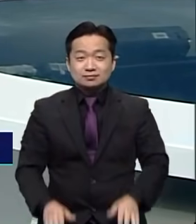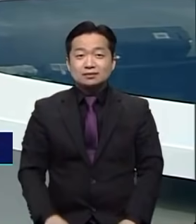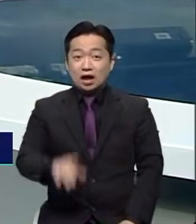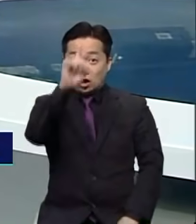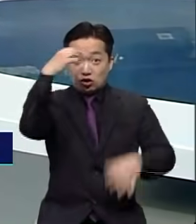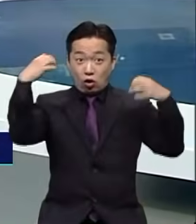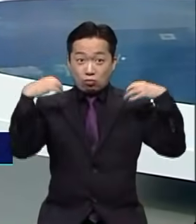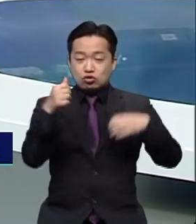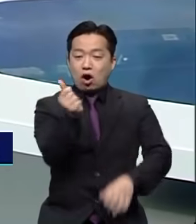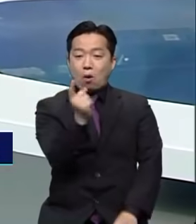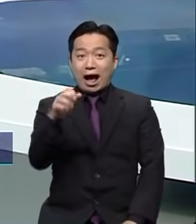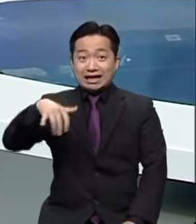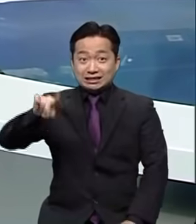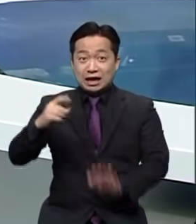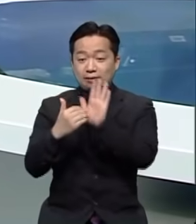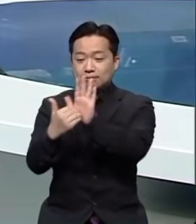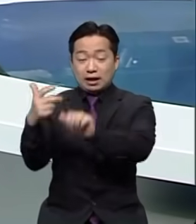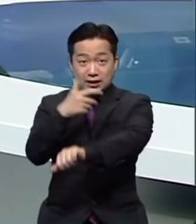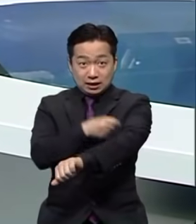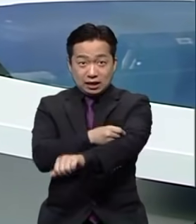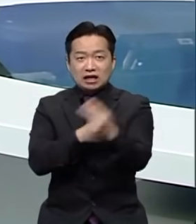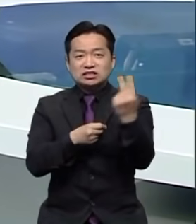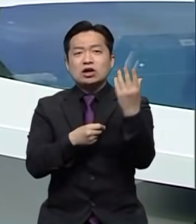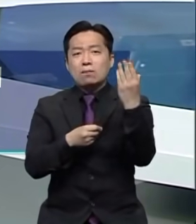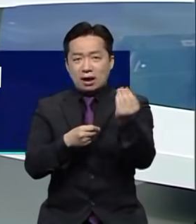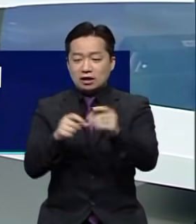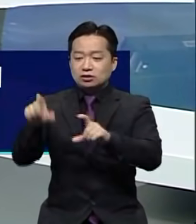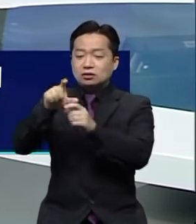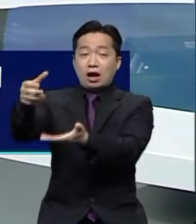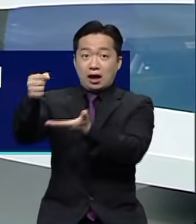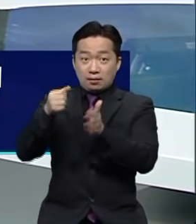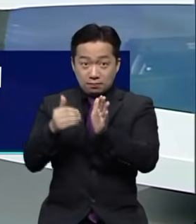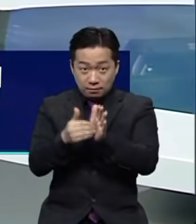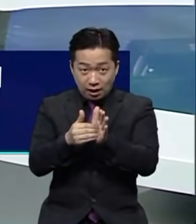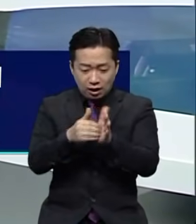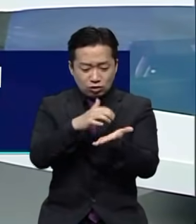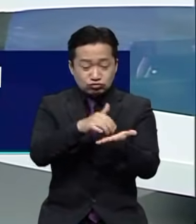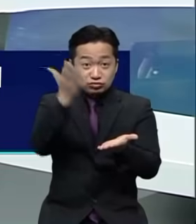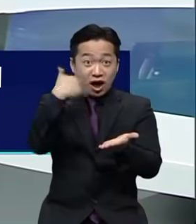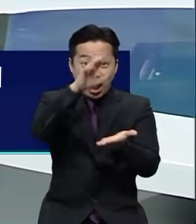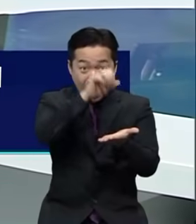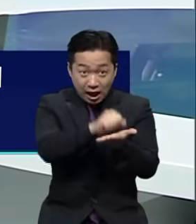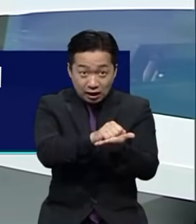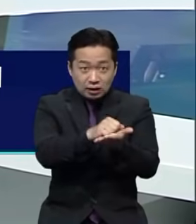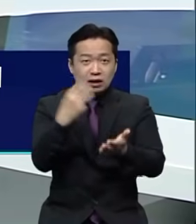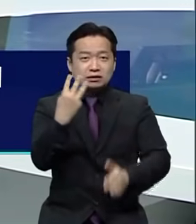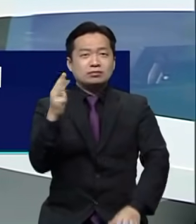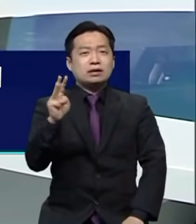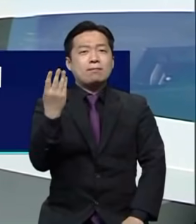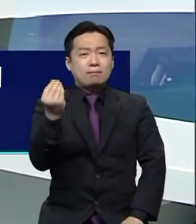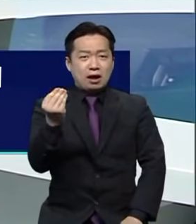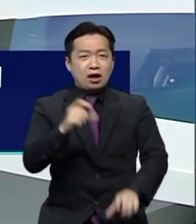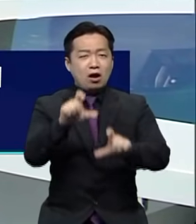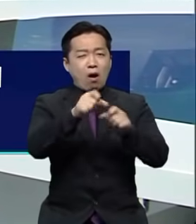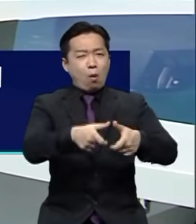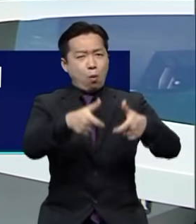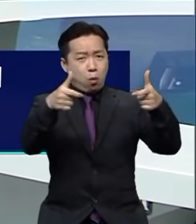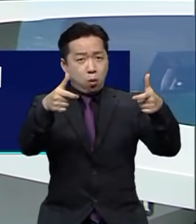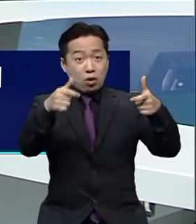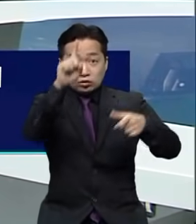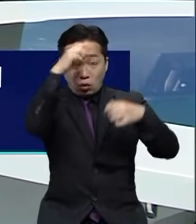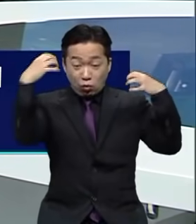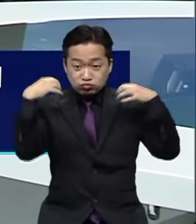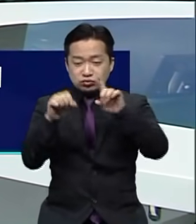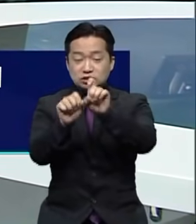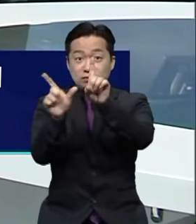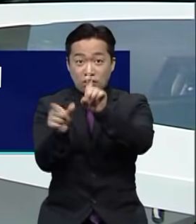확보했다고 발표했습니다. 이렇게 되면 화이자 백신만 3,300만 명분으로 늘어나는 겁니다. 정부는 11월 집단